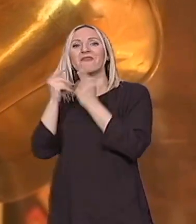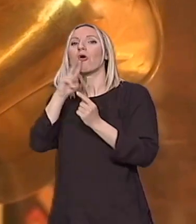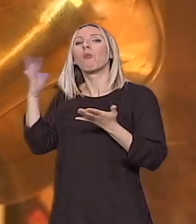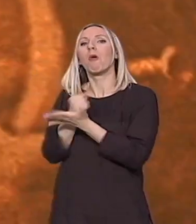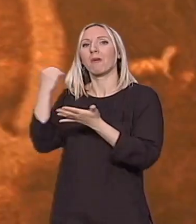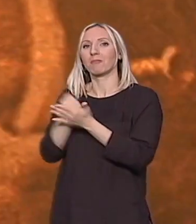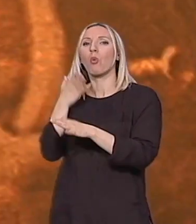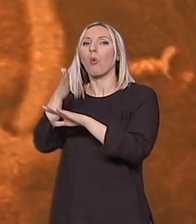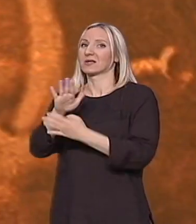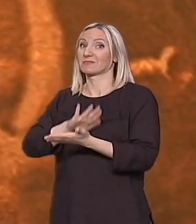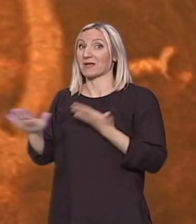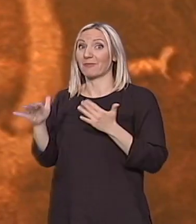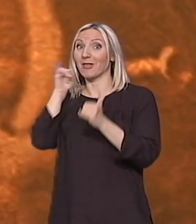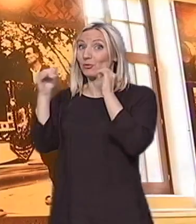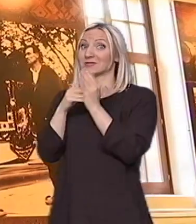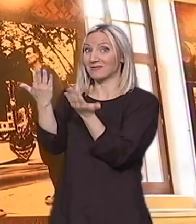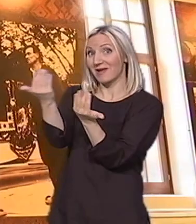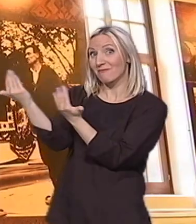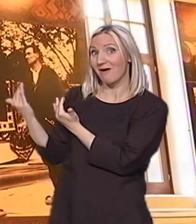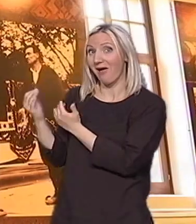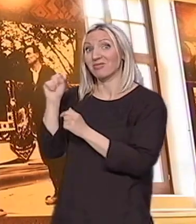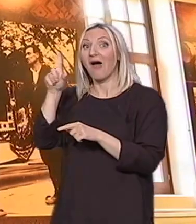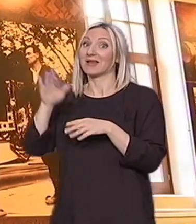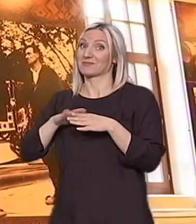besplatan. Turiste treba privući svih 12 meseci.